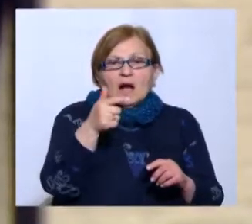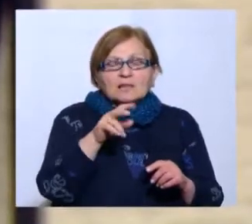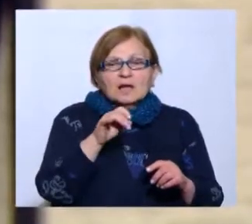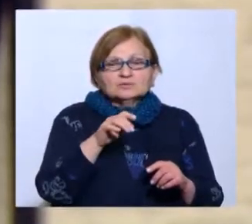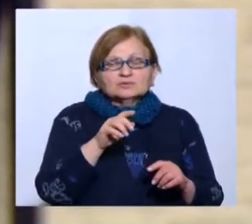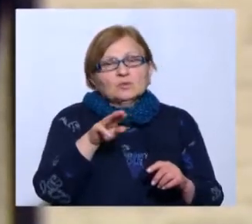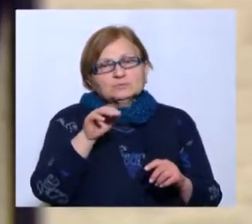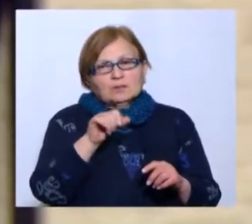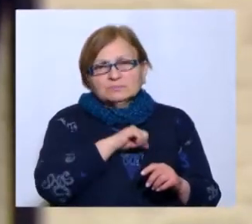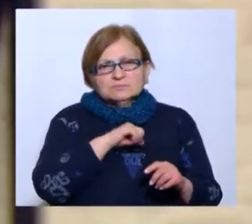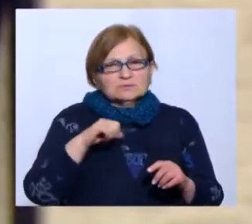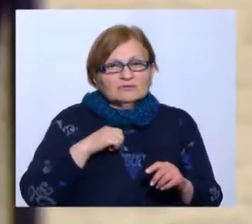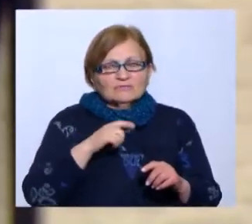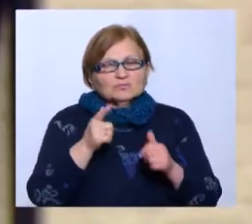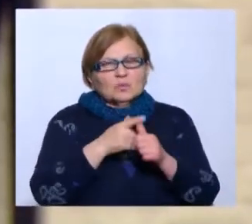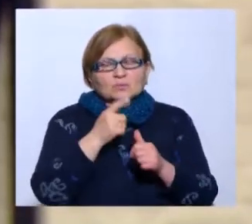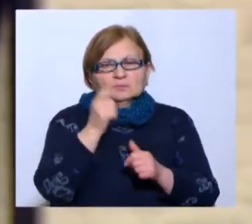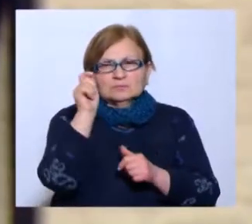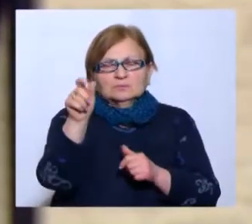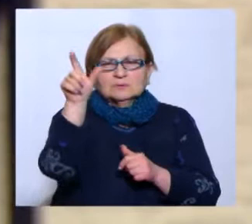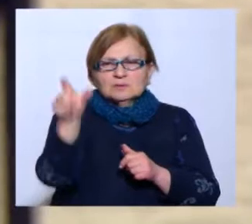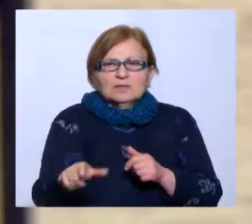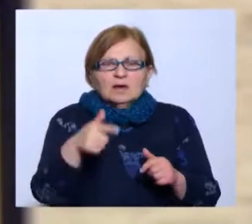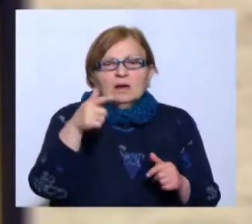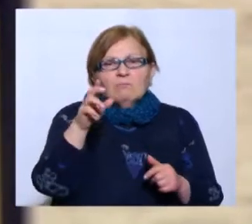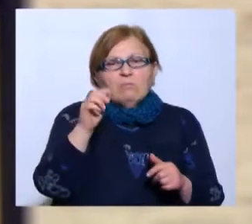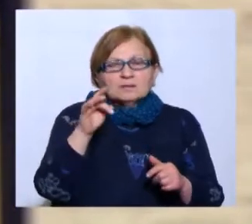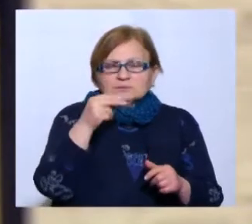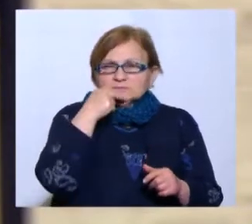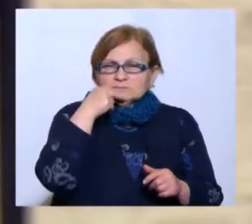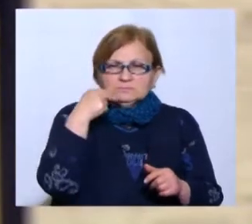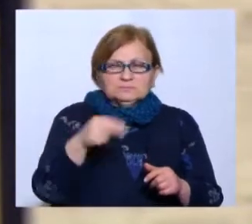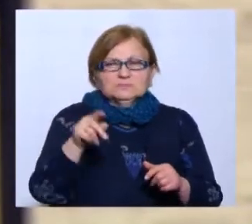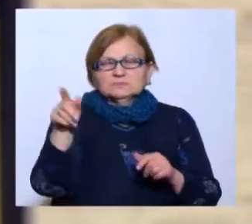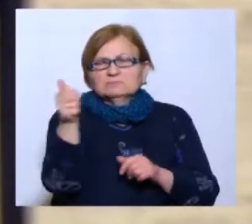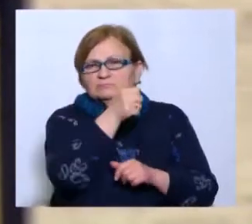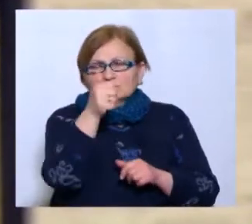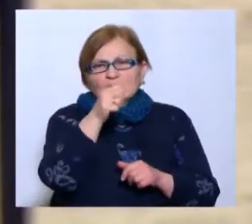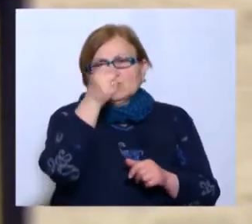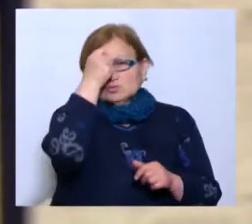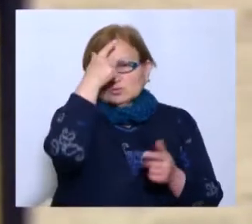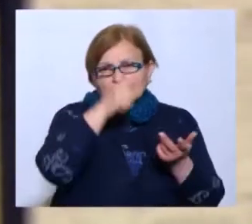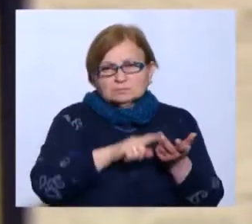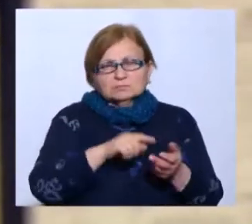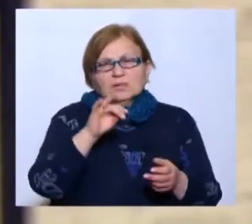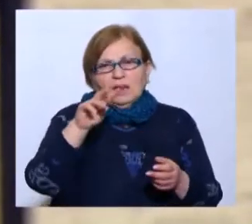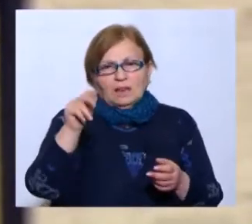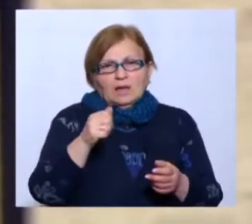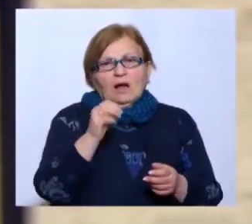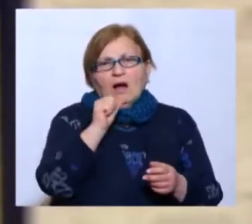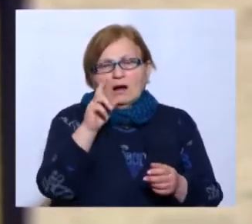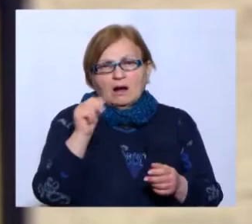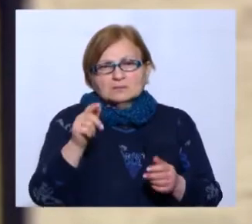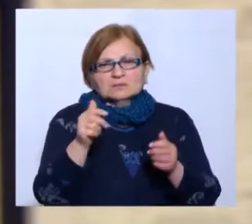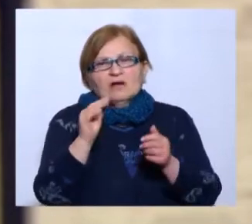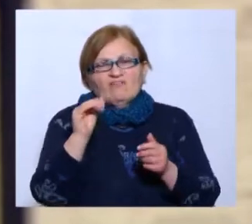აკუთვნებდა ადგილს დიდ ქართველ წერელთა პანთეონს შორის, შოთა რუსთაველის, ილიას აკაკის და